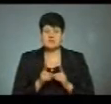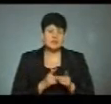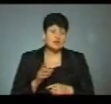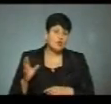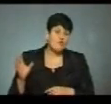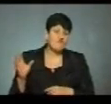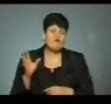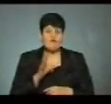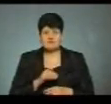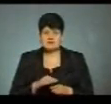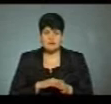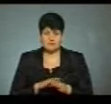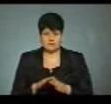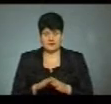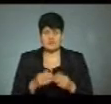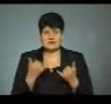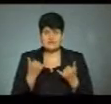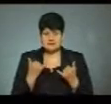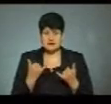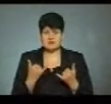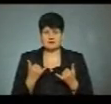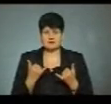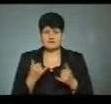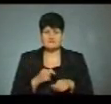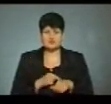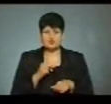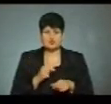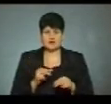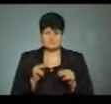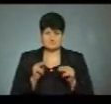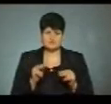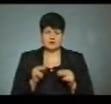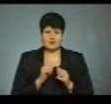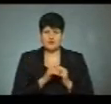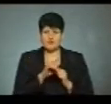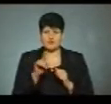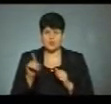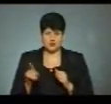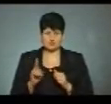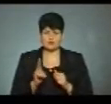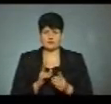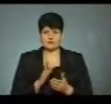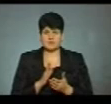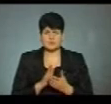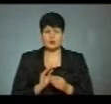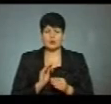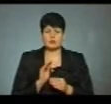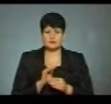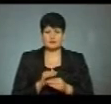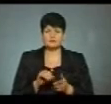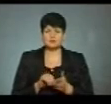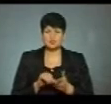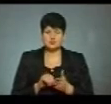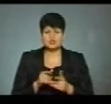все. Зараз загострення відчуття справедливості, як і в кожного, хто безпосередньо докладав участь,